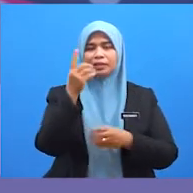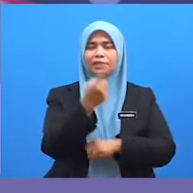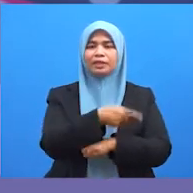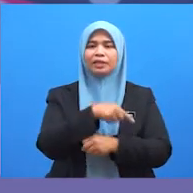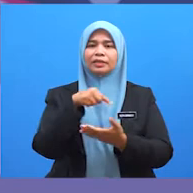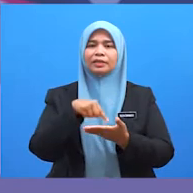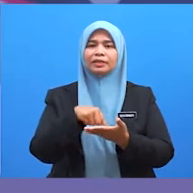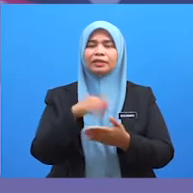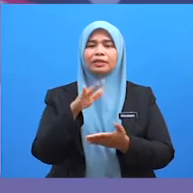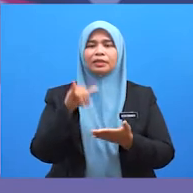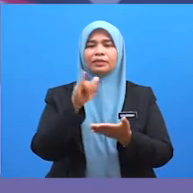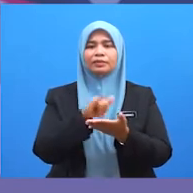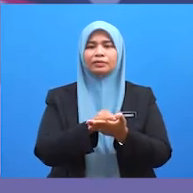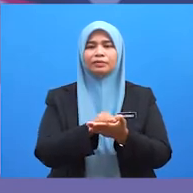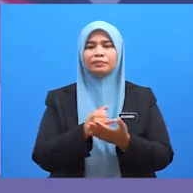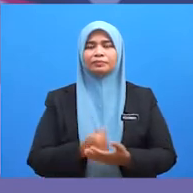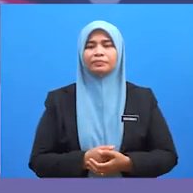ini, iaitu